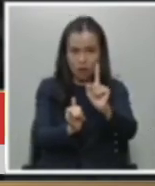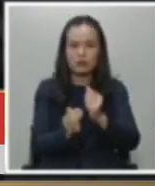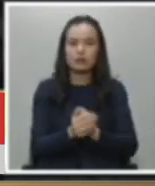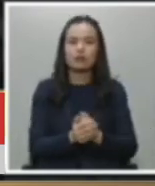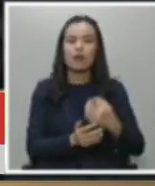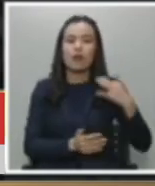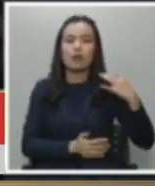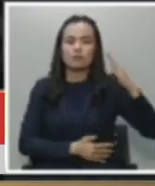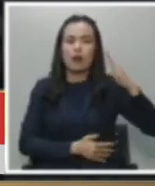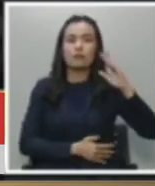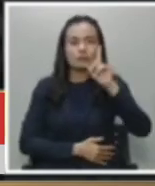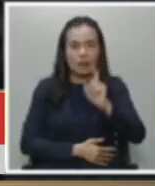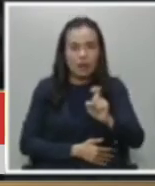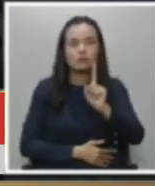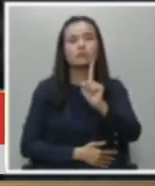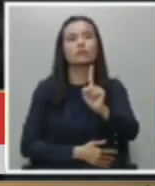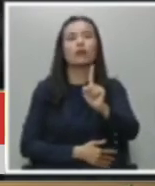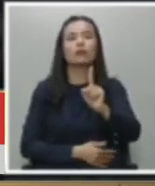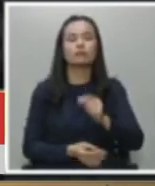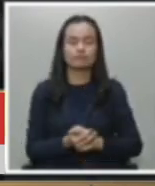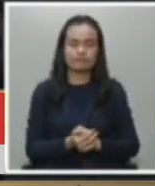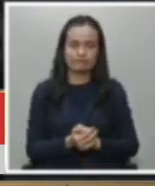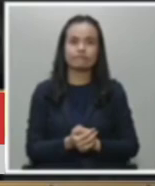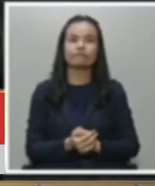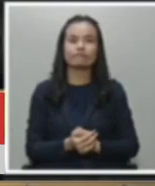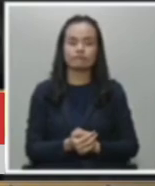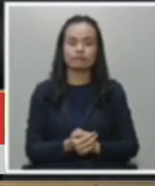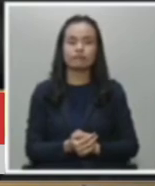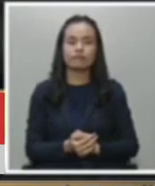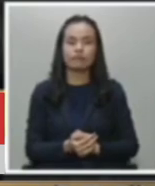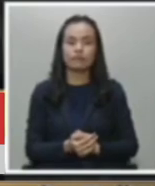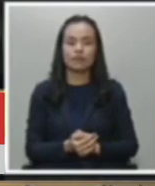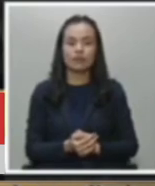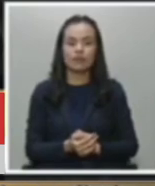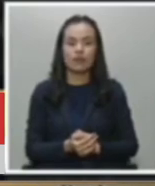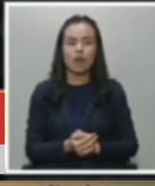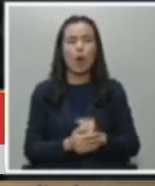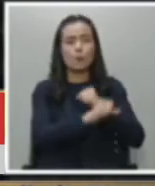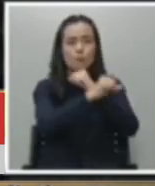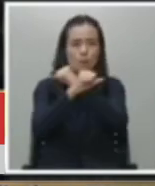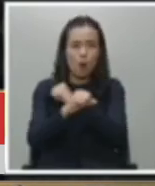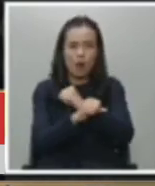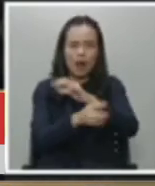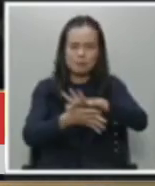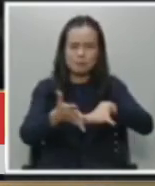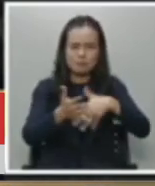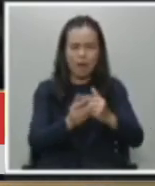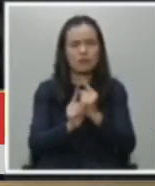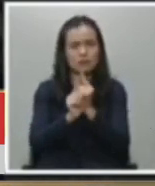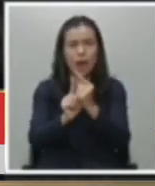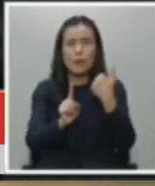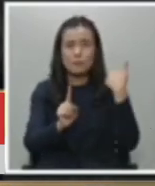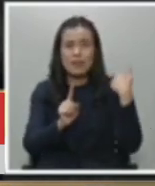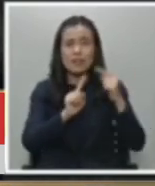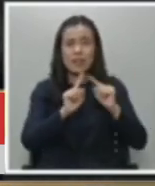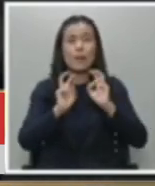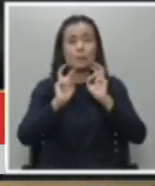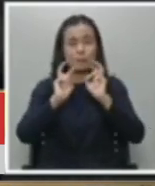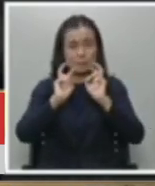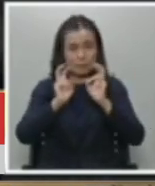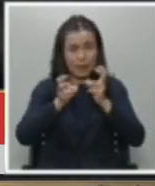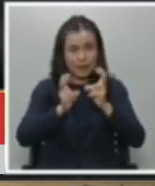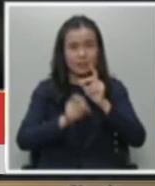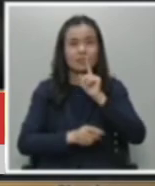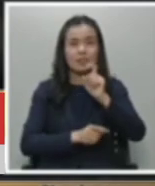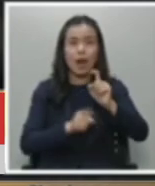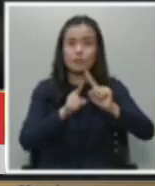าสาสมัครตรวจ1นายกับทั้งหมดนี้ก็มีการสกัดกั้นตามแผนแต่ว่าประเด็นที่ท่านถามว่าประ